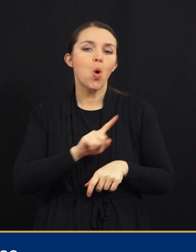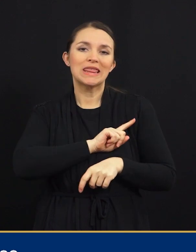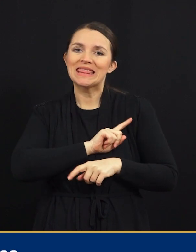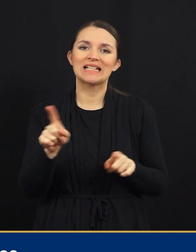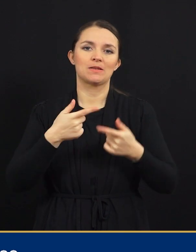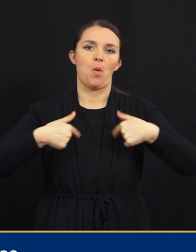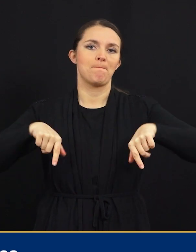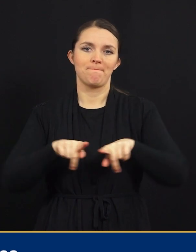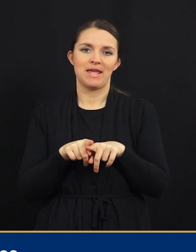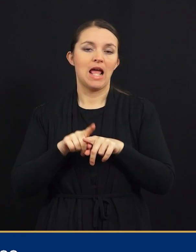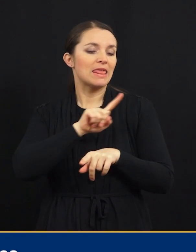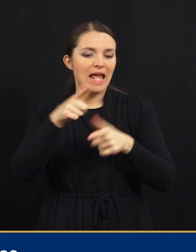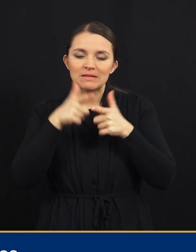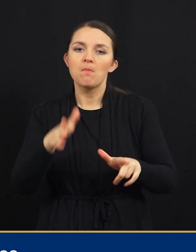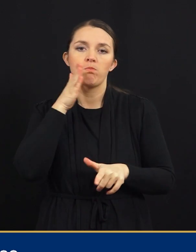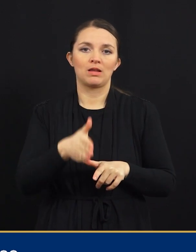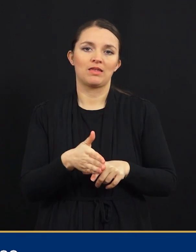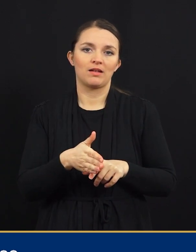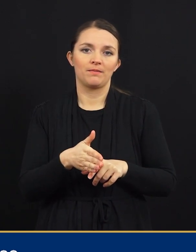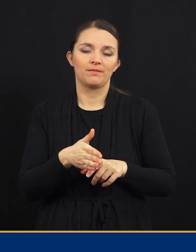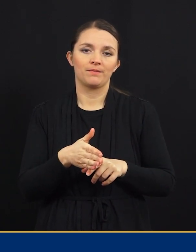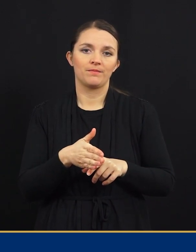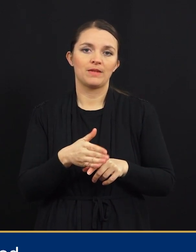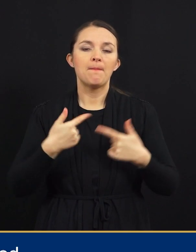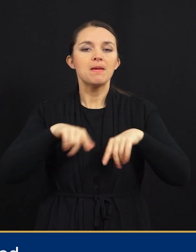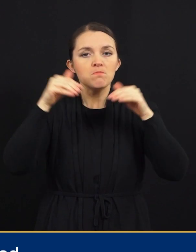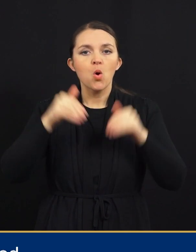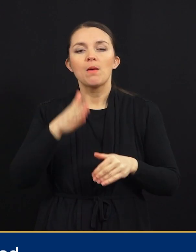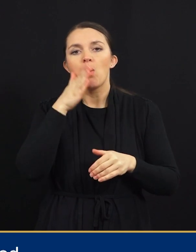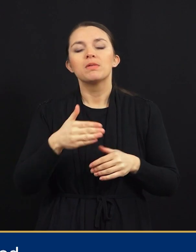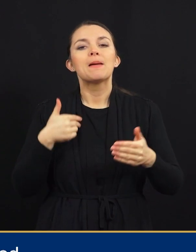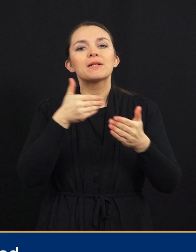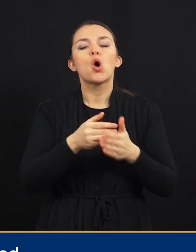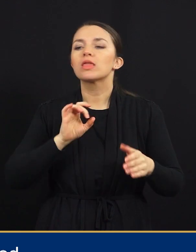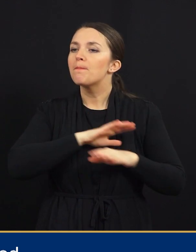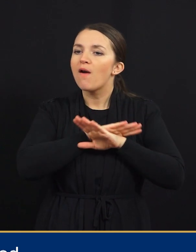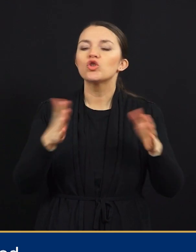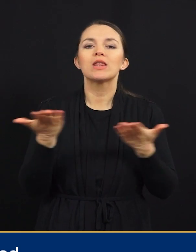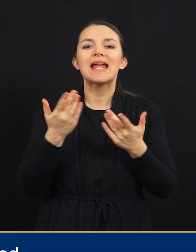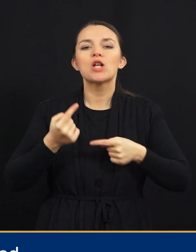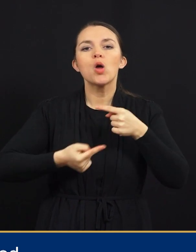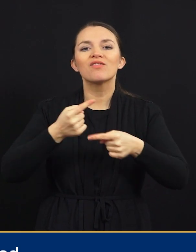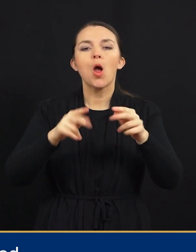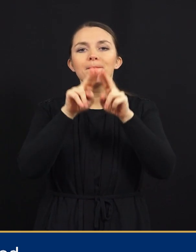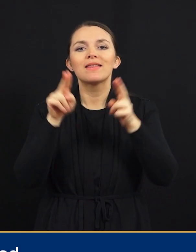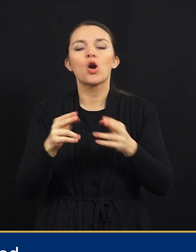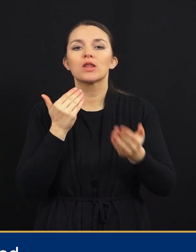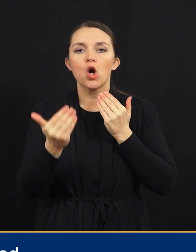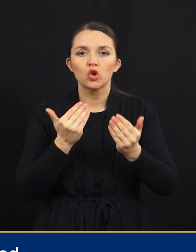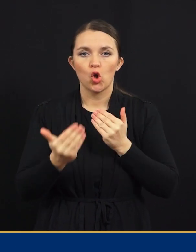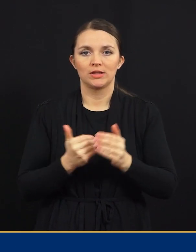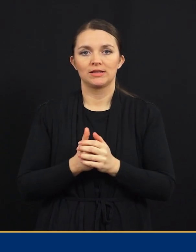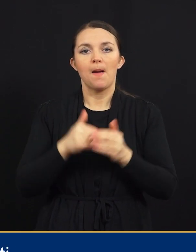nismo mi. Ne smemo biti. Mi moramo biti prisotni povsod, kjer se odvijajo mednarodni